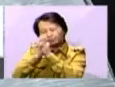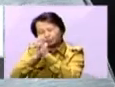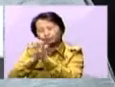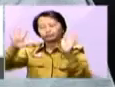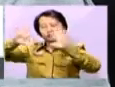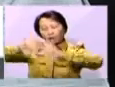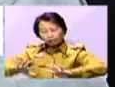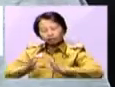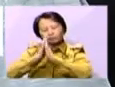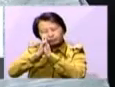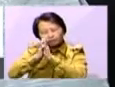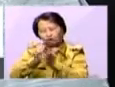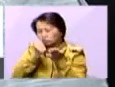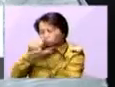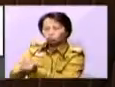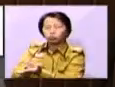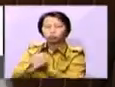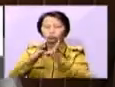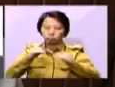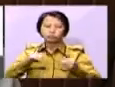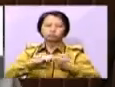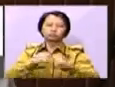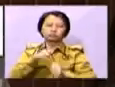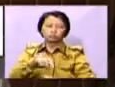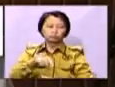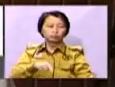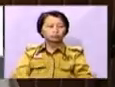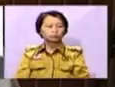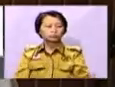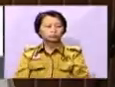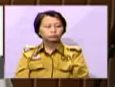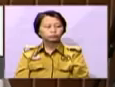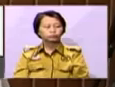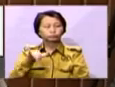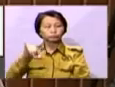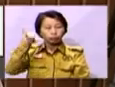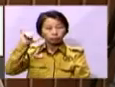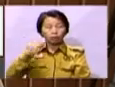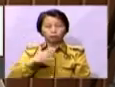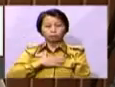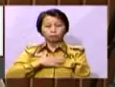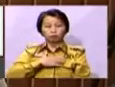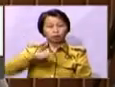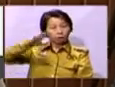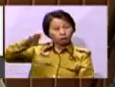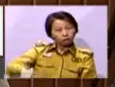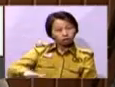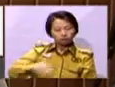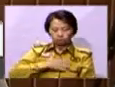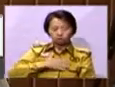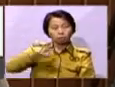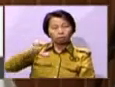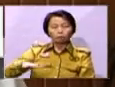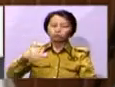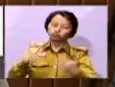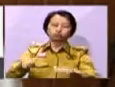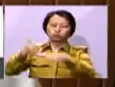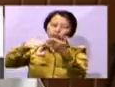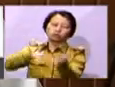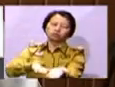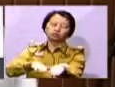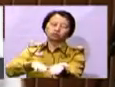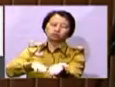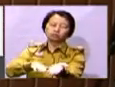ASEAN, ini bagi selesai. Semalam adik saya sudah syahid,